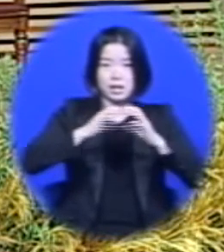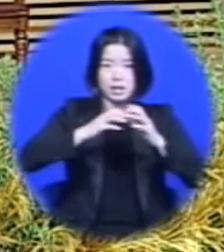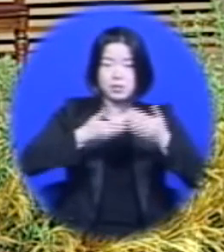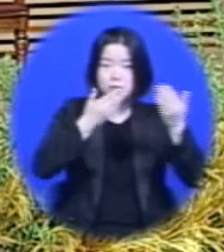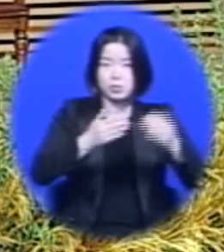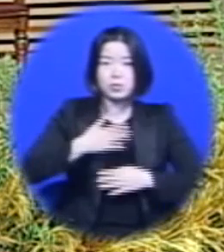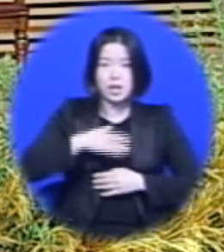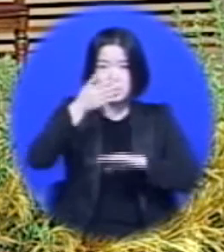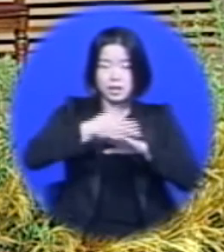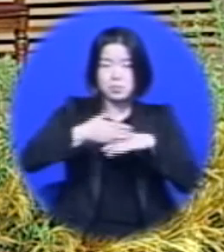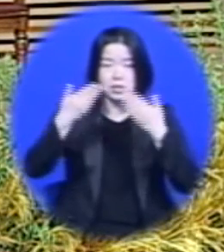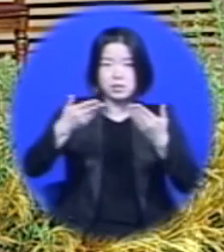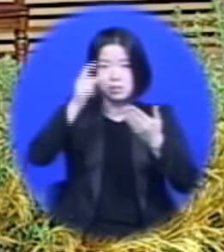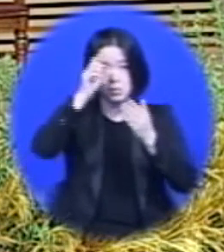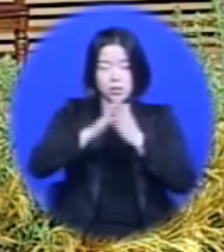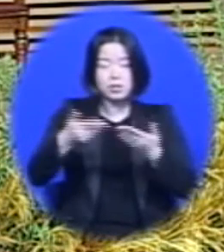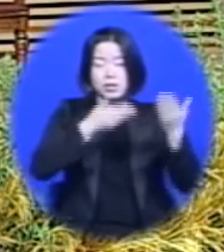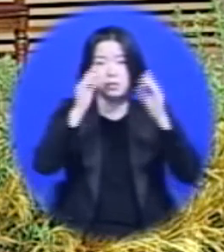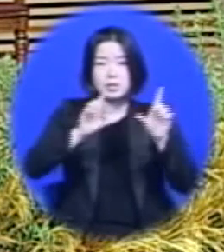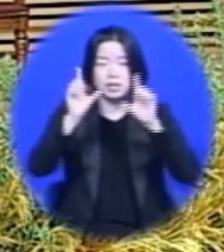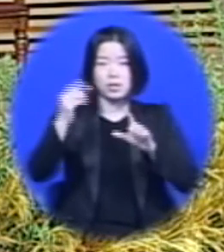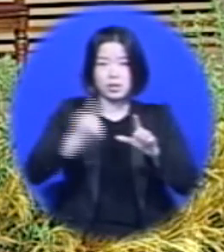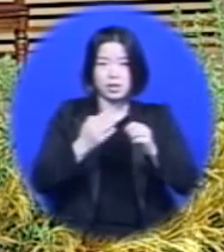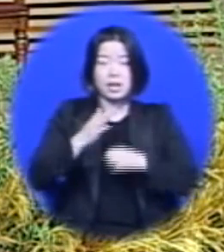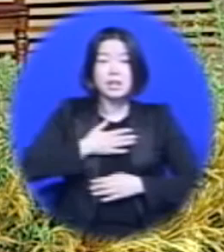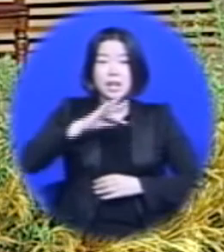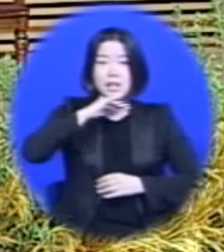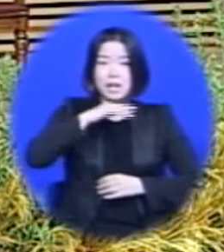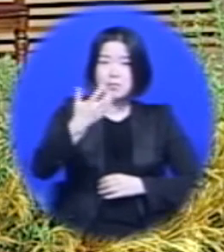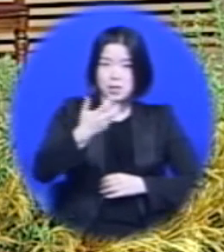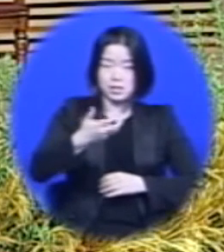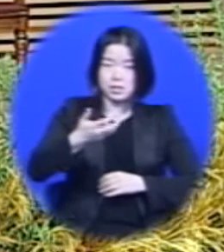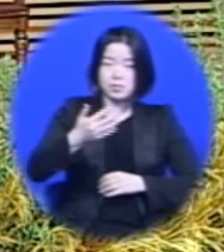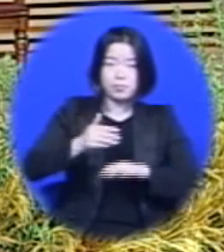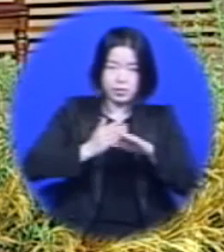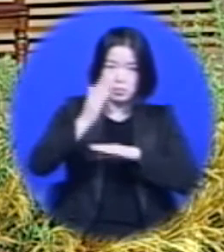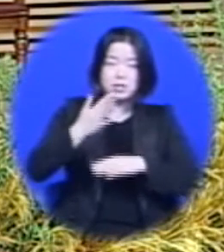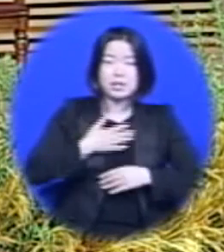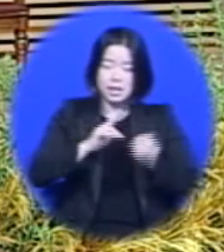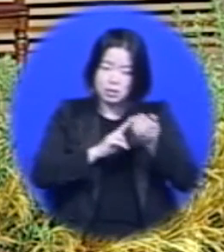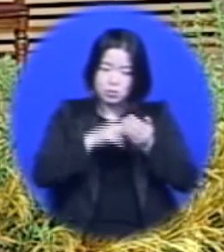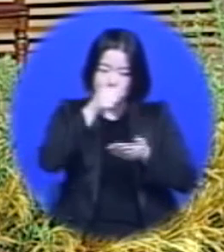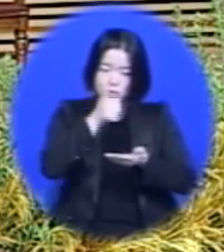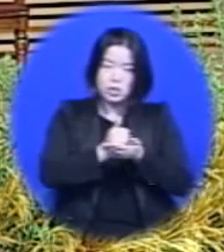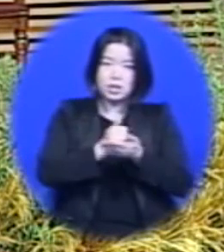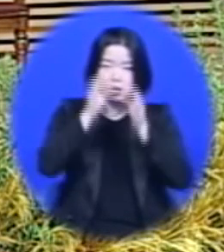살아왔느니라. 내 나이 80이 넘으니 오늘에야 내 숨은 죄가 보이기